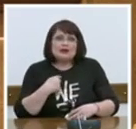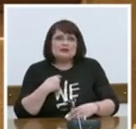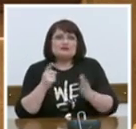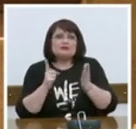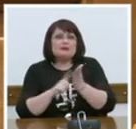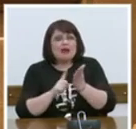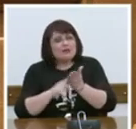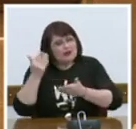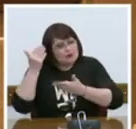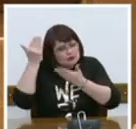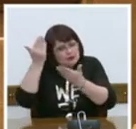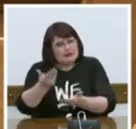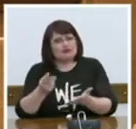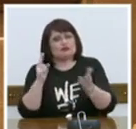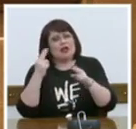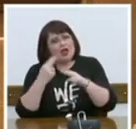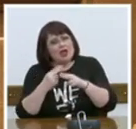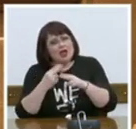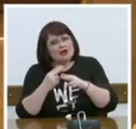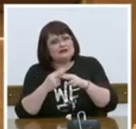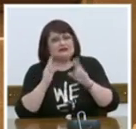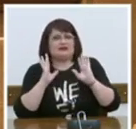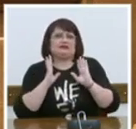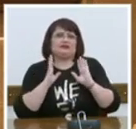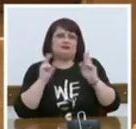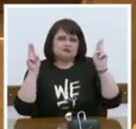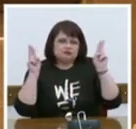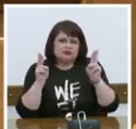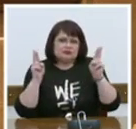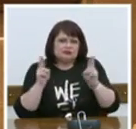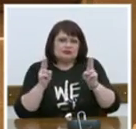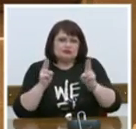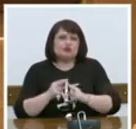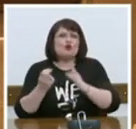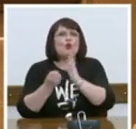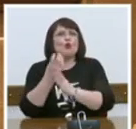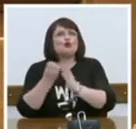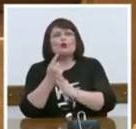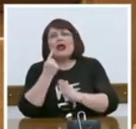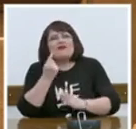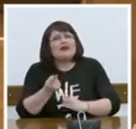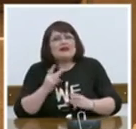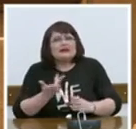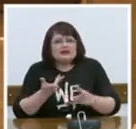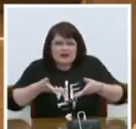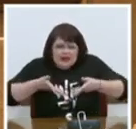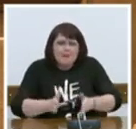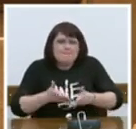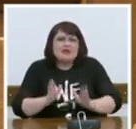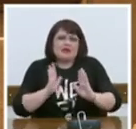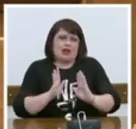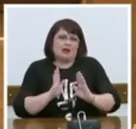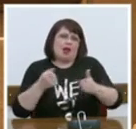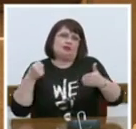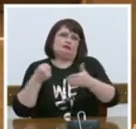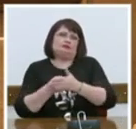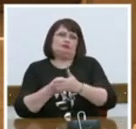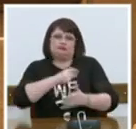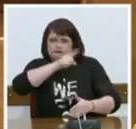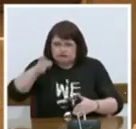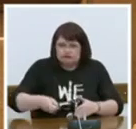αξίζει. Ο ατομικισμός που προωθεί η κουλτούρα των ημερών μας βάζει φρένο στον κύκλο της ζωής και